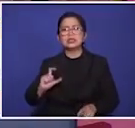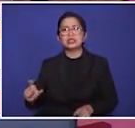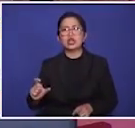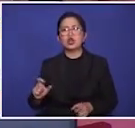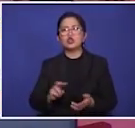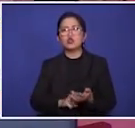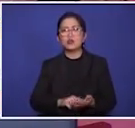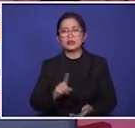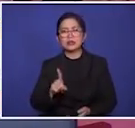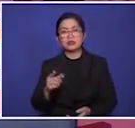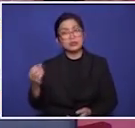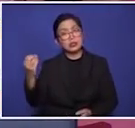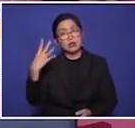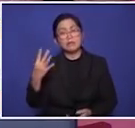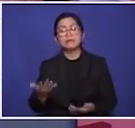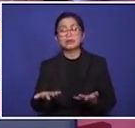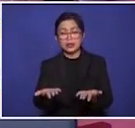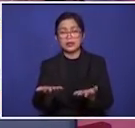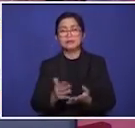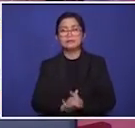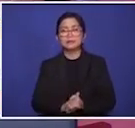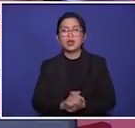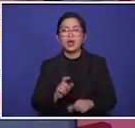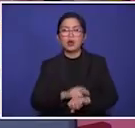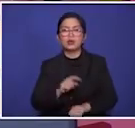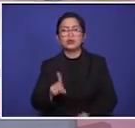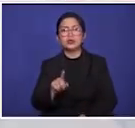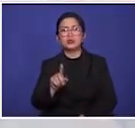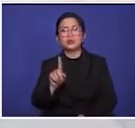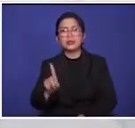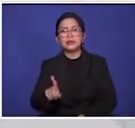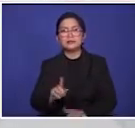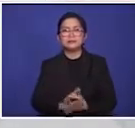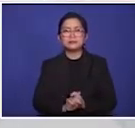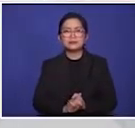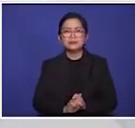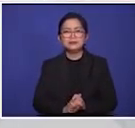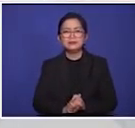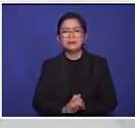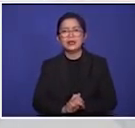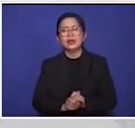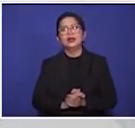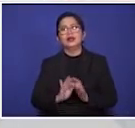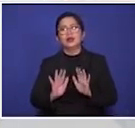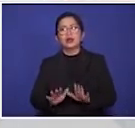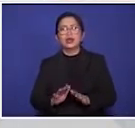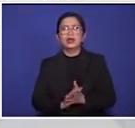jawaban pason nomor 02 waktunya 1 menit keragaman